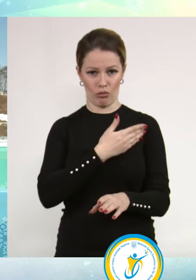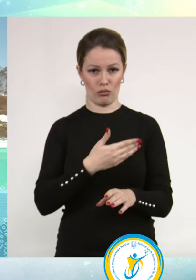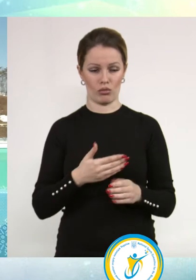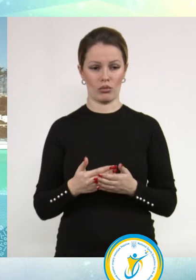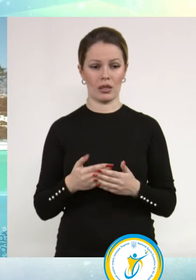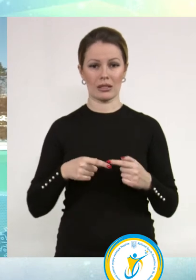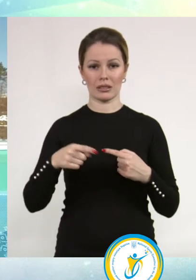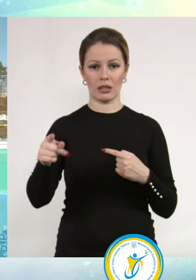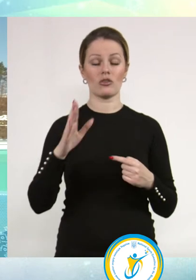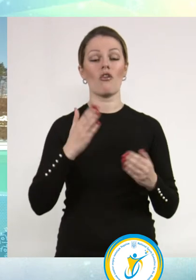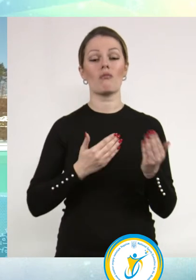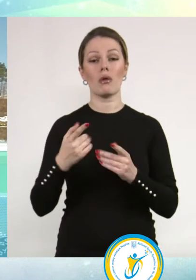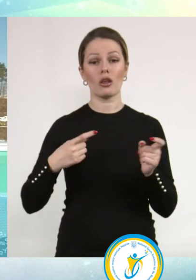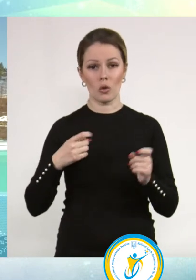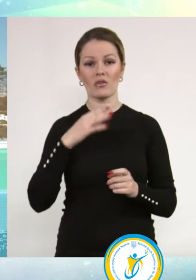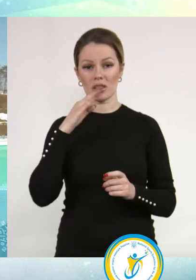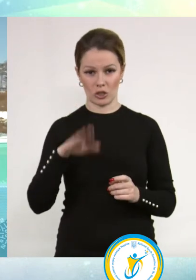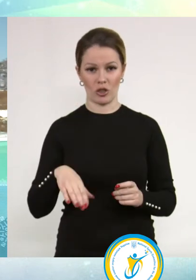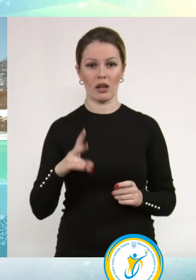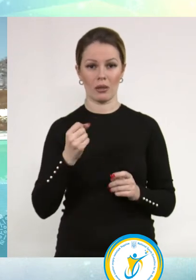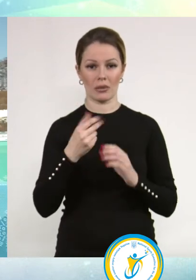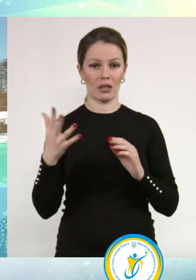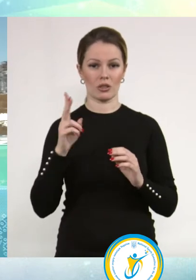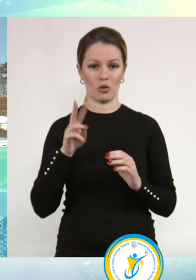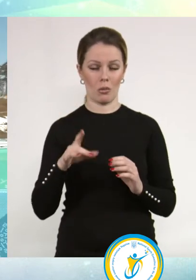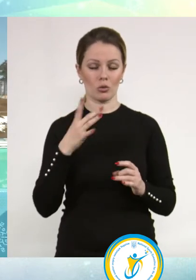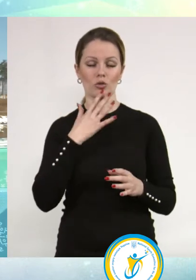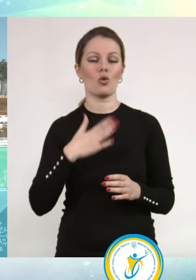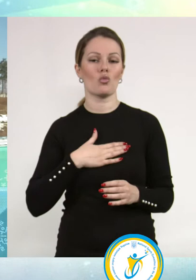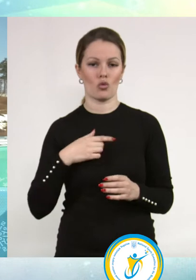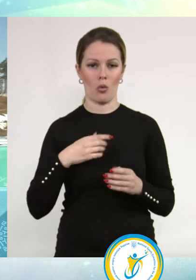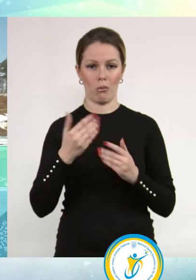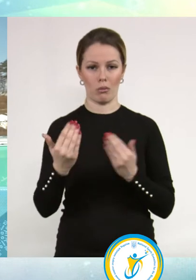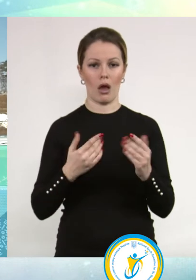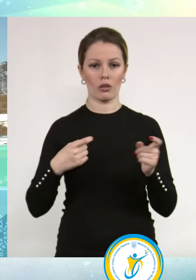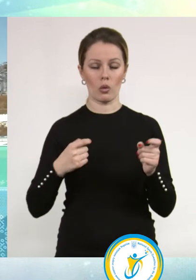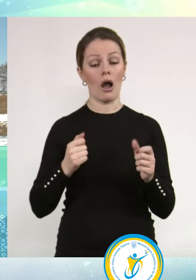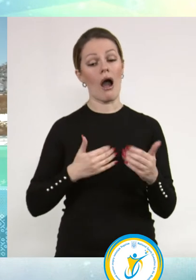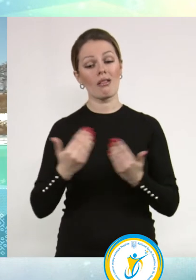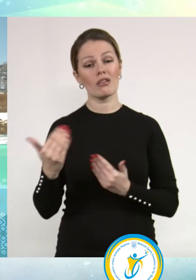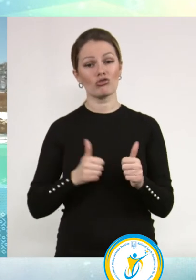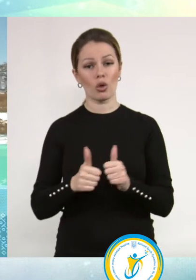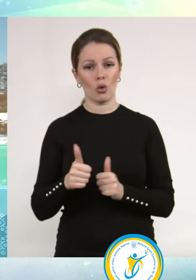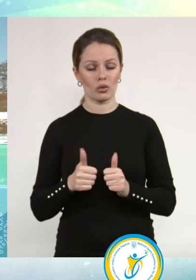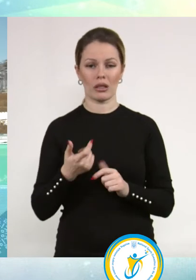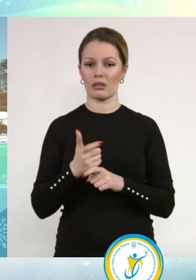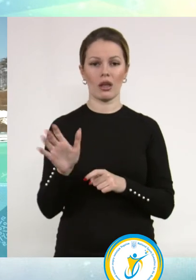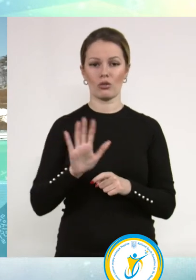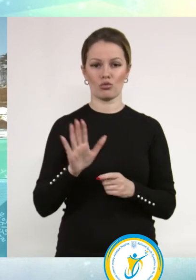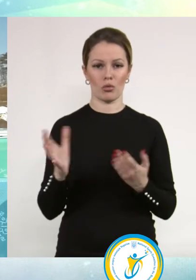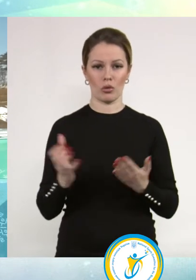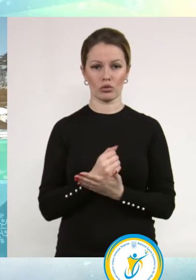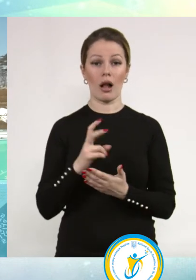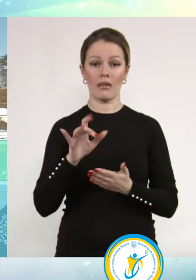ще? Так, ну на біатлоні вистачає якось на 15-ку, ну то в біатлон, я просто люблю біатлон. А в лижних гонках не дуже щось поки